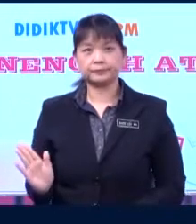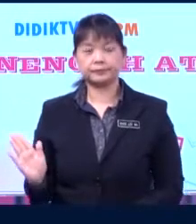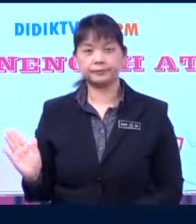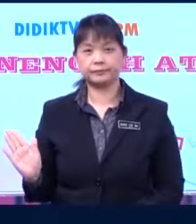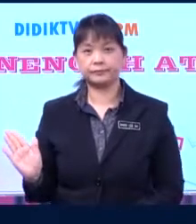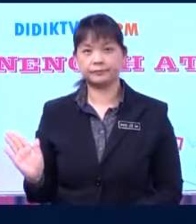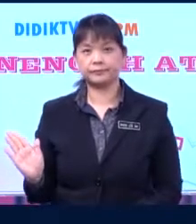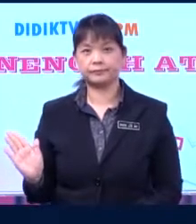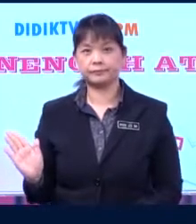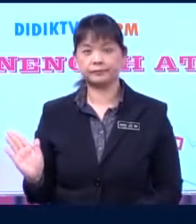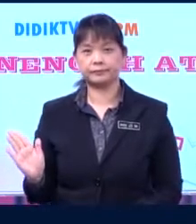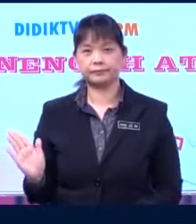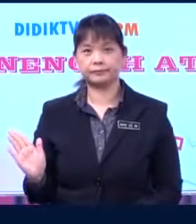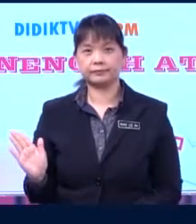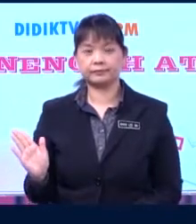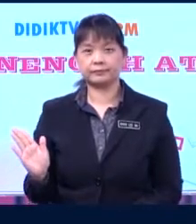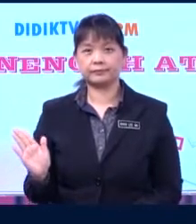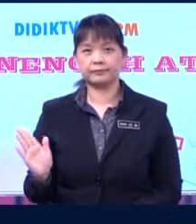luas tanah